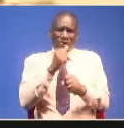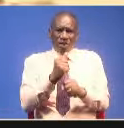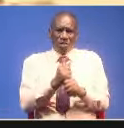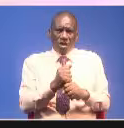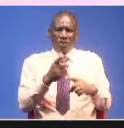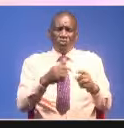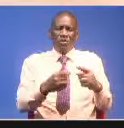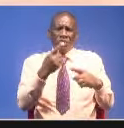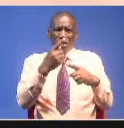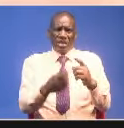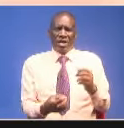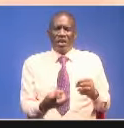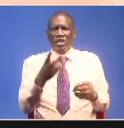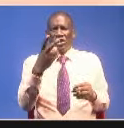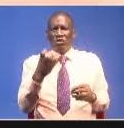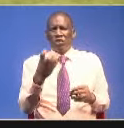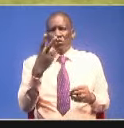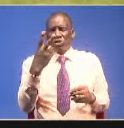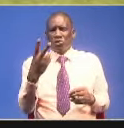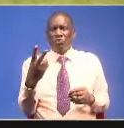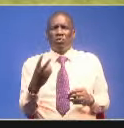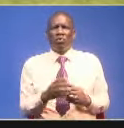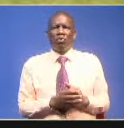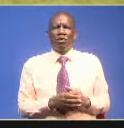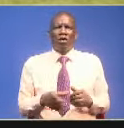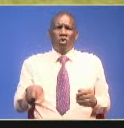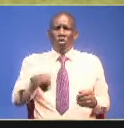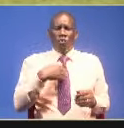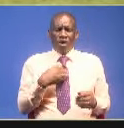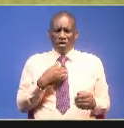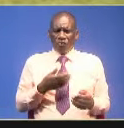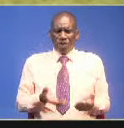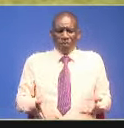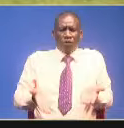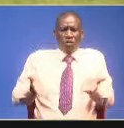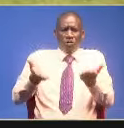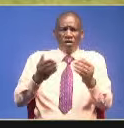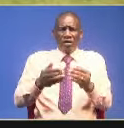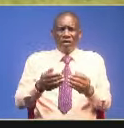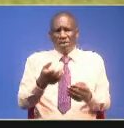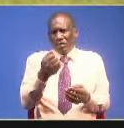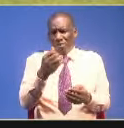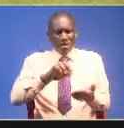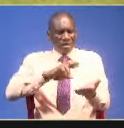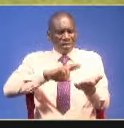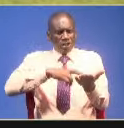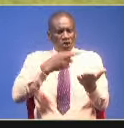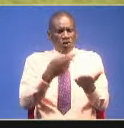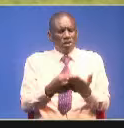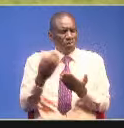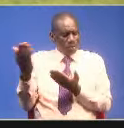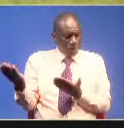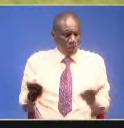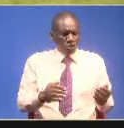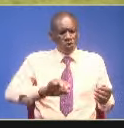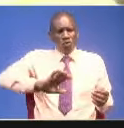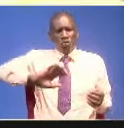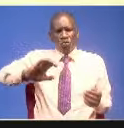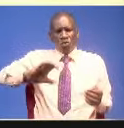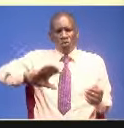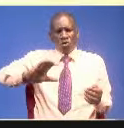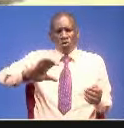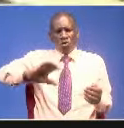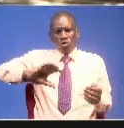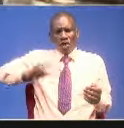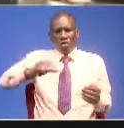mwaka 2022. We have increased the amount of resources coming to counties by